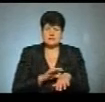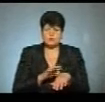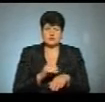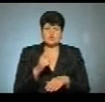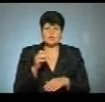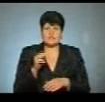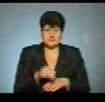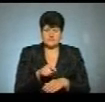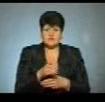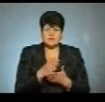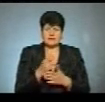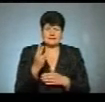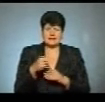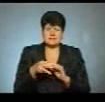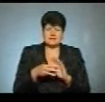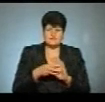тисяч, він складає